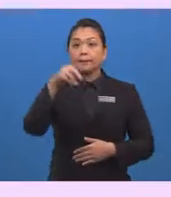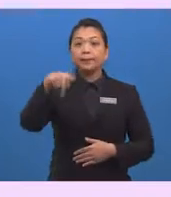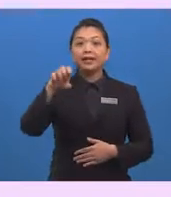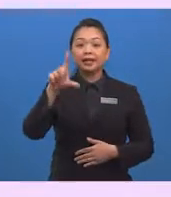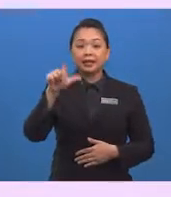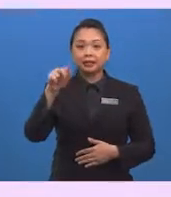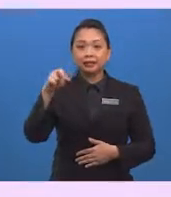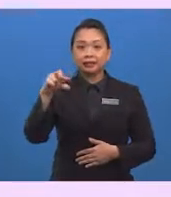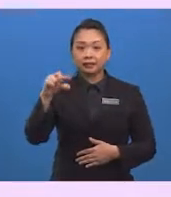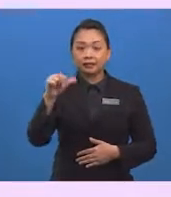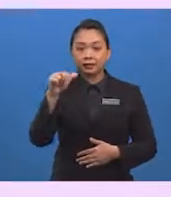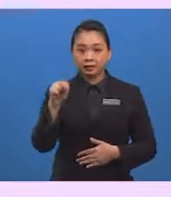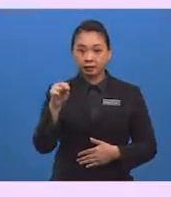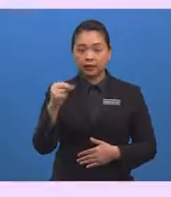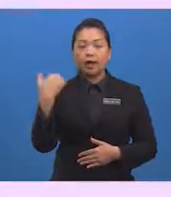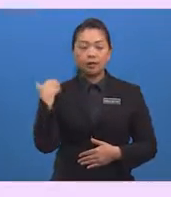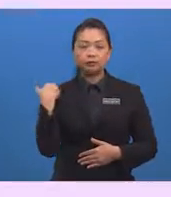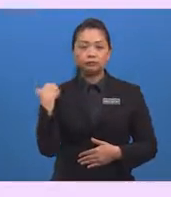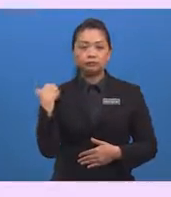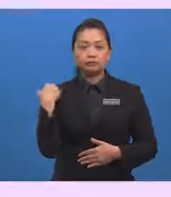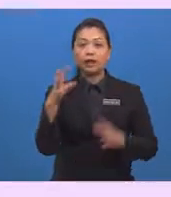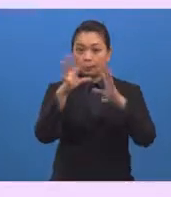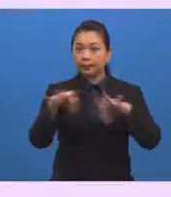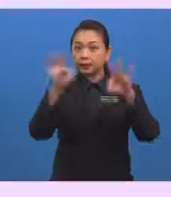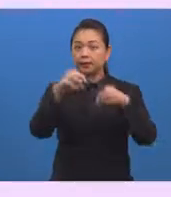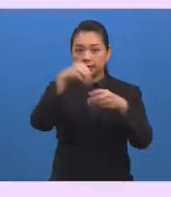merupakan kepentingan tadbir urus baik.